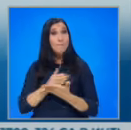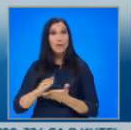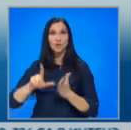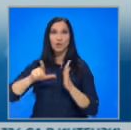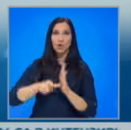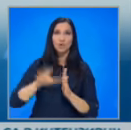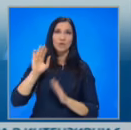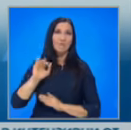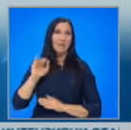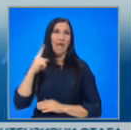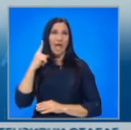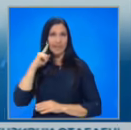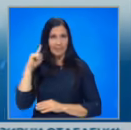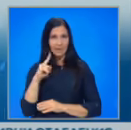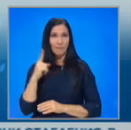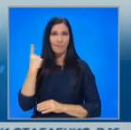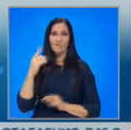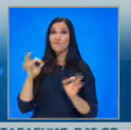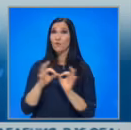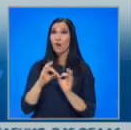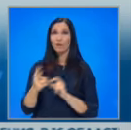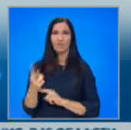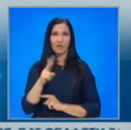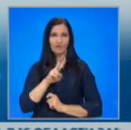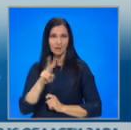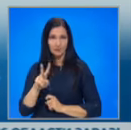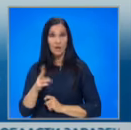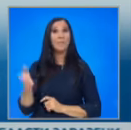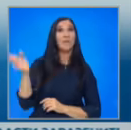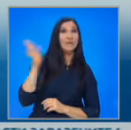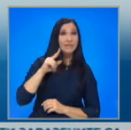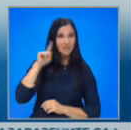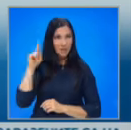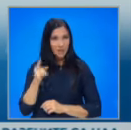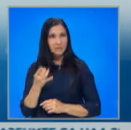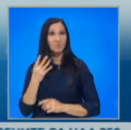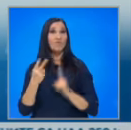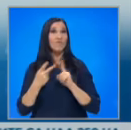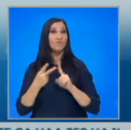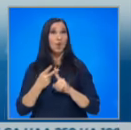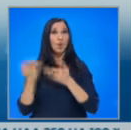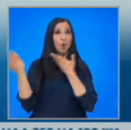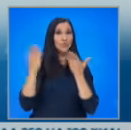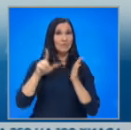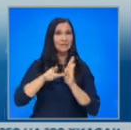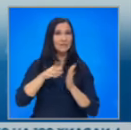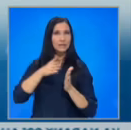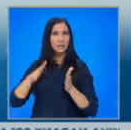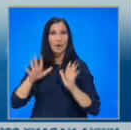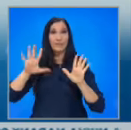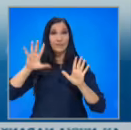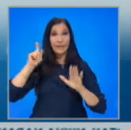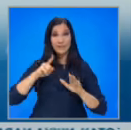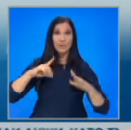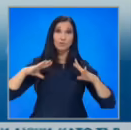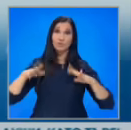Междусрочната ще е само един ден, на 1 февруари 2022, като на следващия ден започва вторият учебен срок. 10 дни